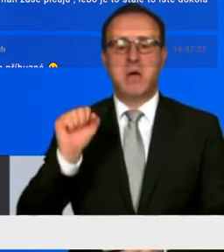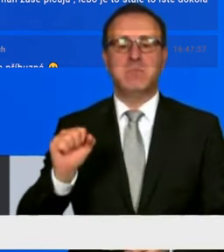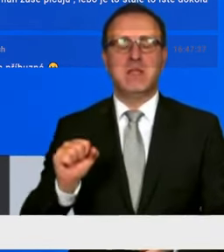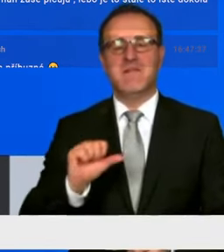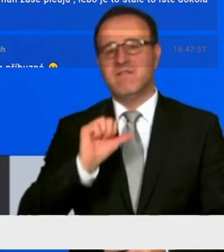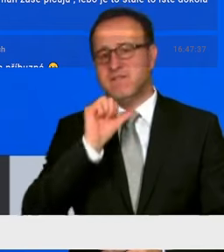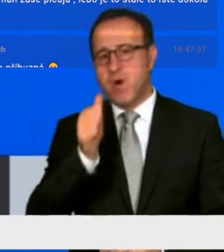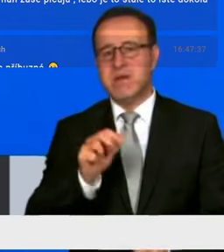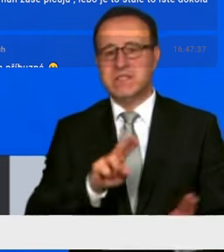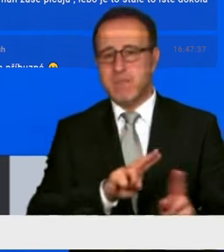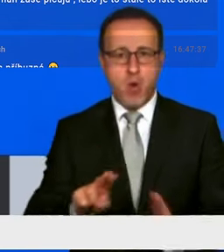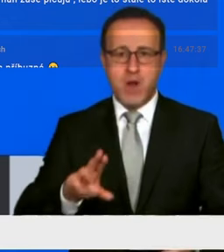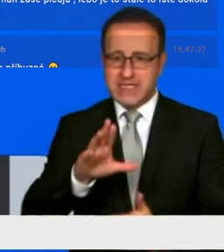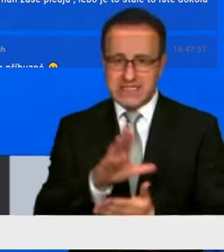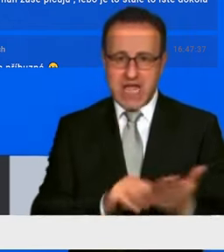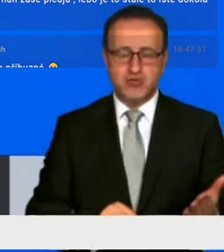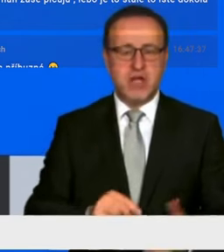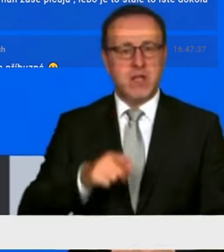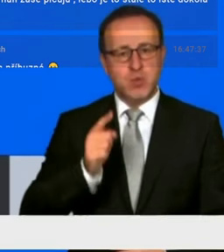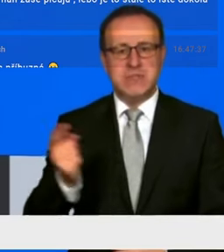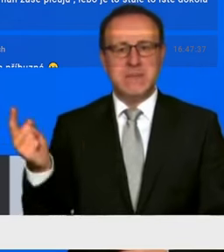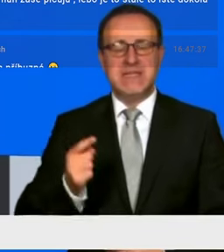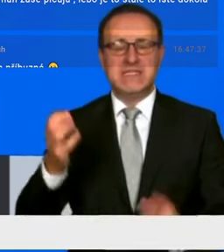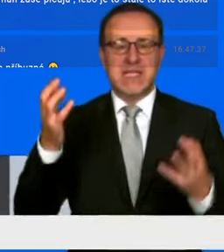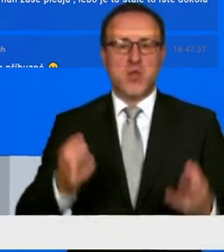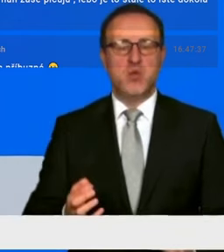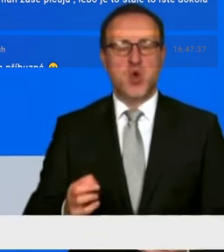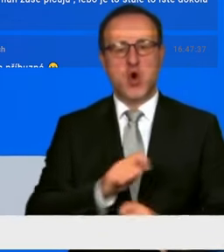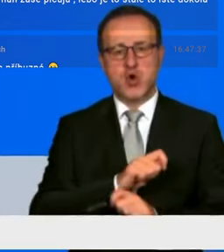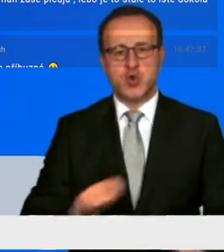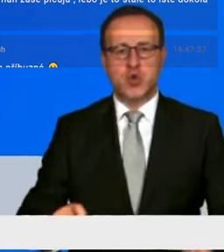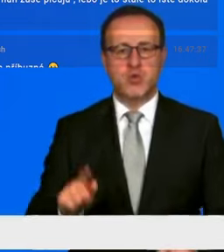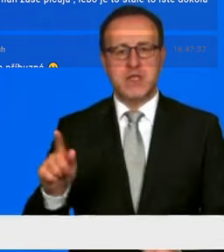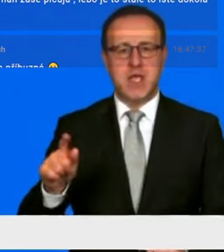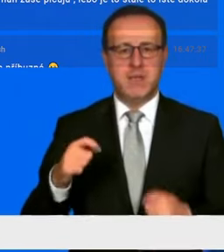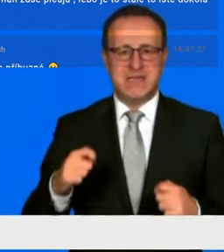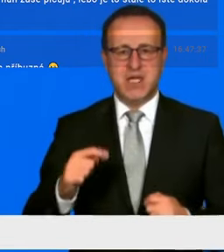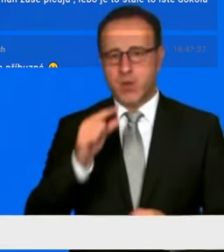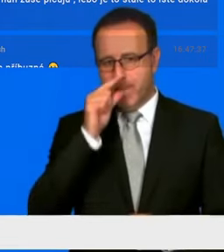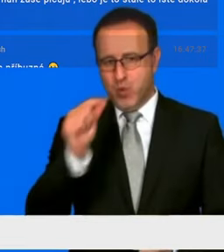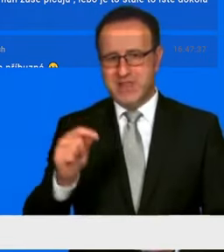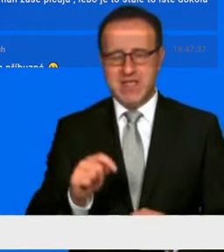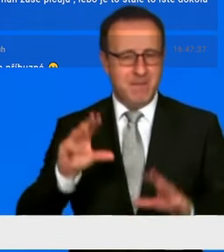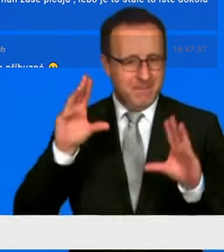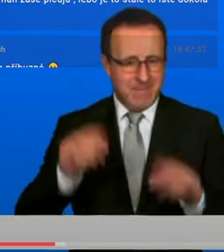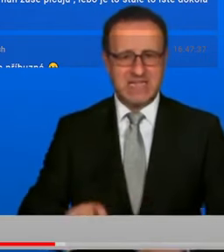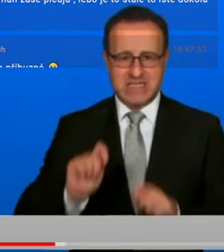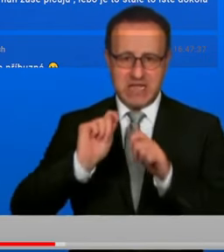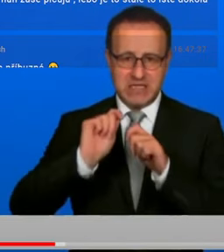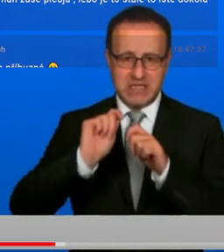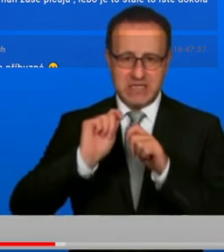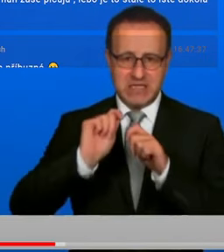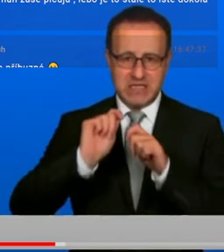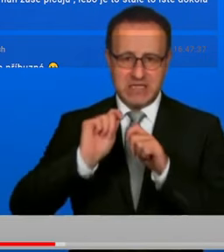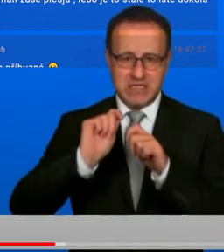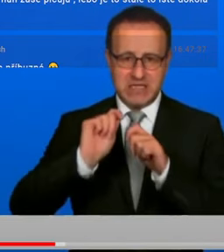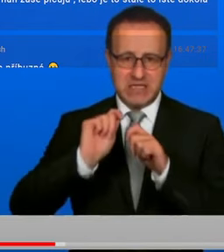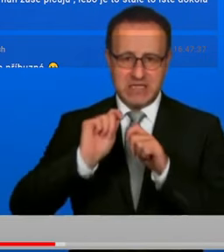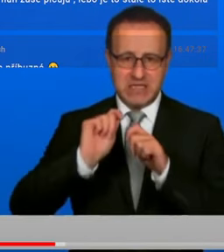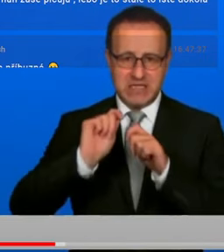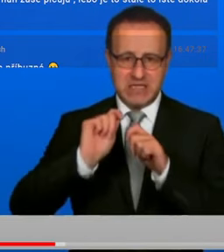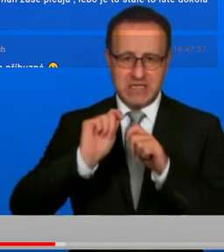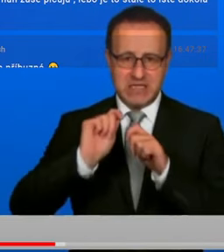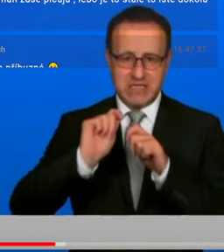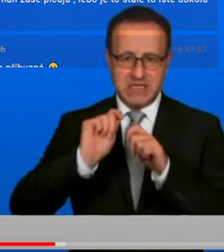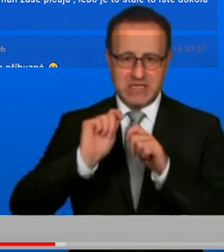sme vôbec mohli začať musí prísť jednoducho z rozhodnutia prezidenta Putina a prestať zabíjať pá Kč na rozdiel od vás